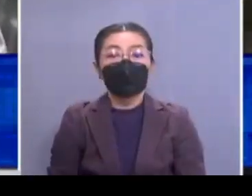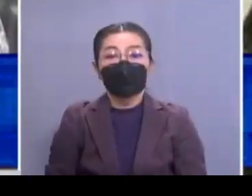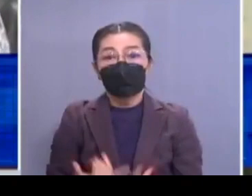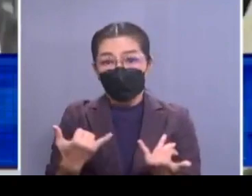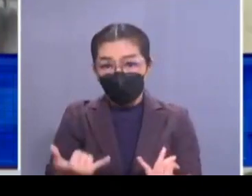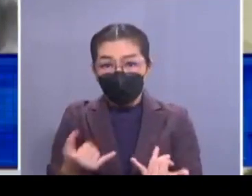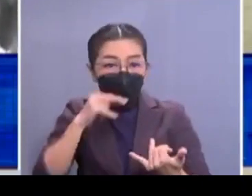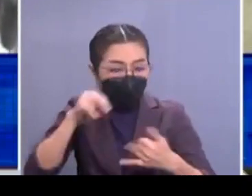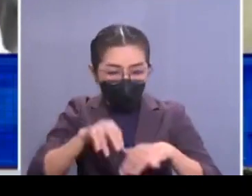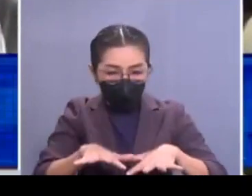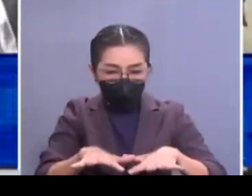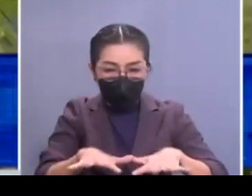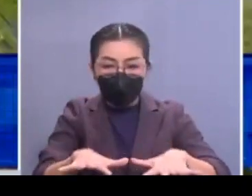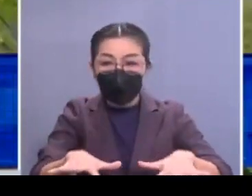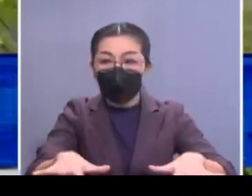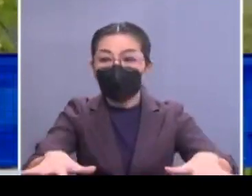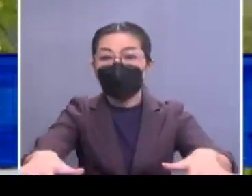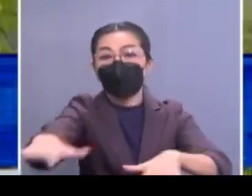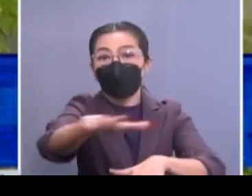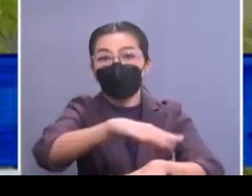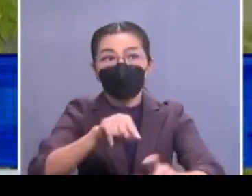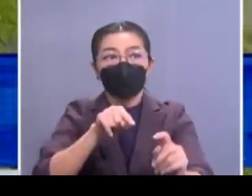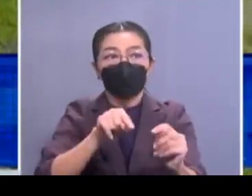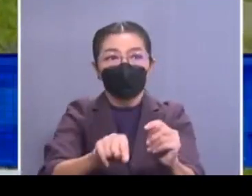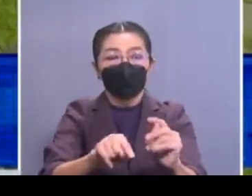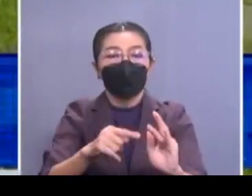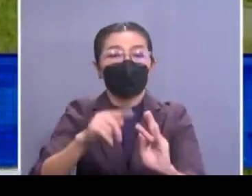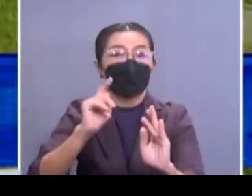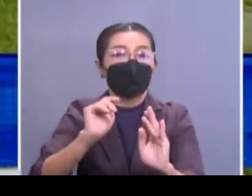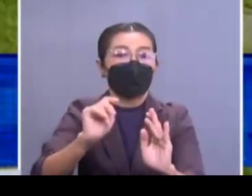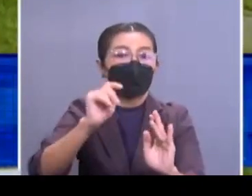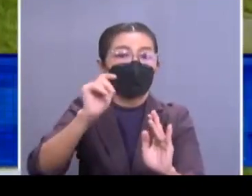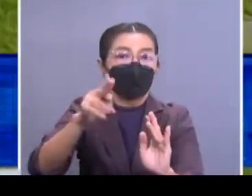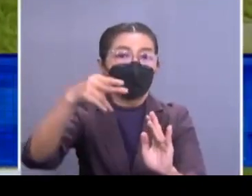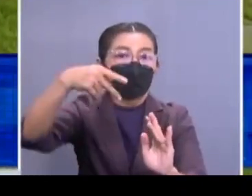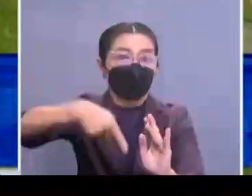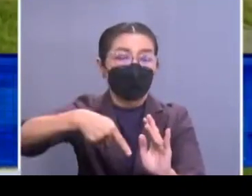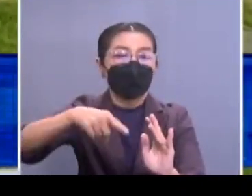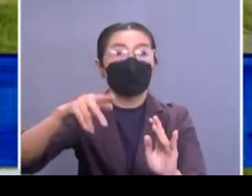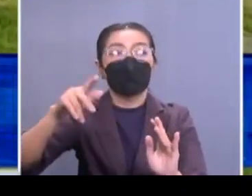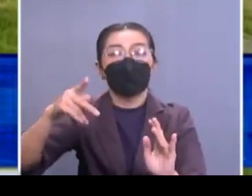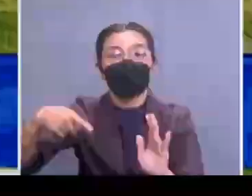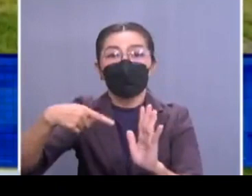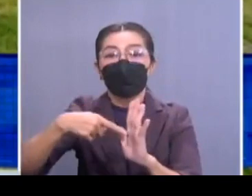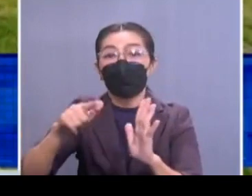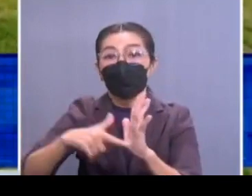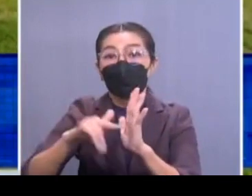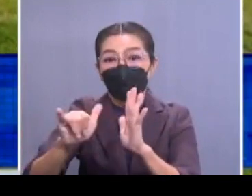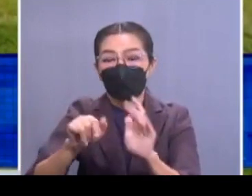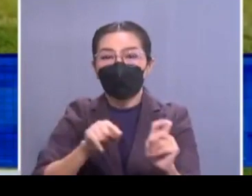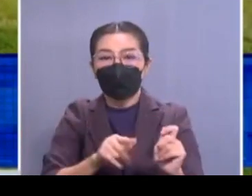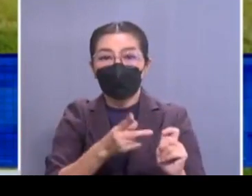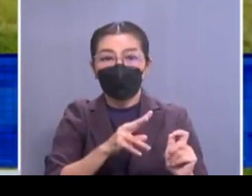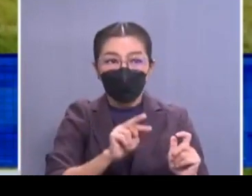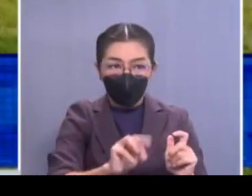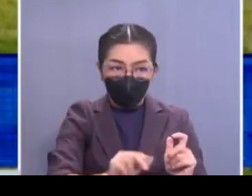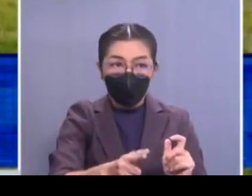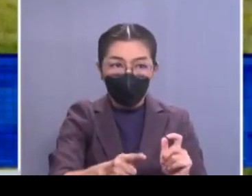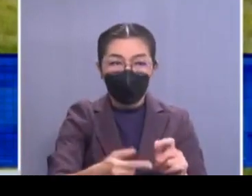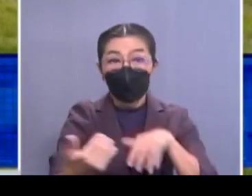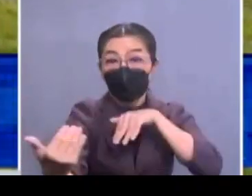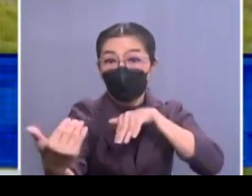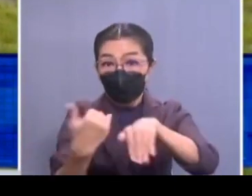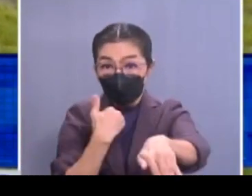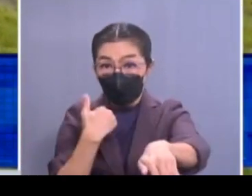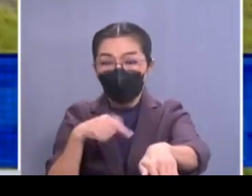ลน้ำได้แผ่กระจายเข้าท่วมพื้นที่ตำบลเทพพาลัยอำเภอคงบางส่วนนี่หลากท่วมถนนมิตรภาพช่วงระหว่างกิโลเมต